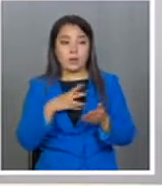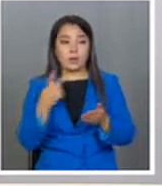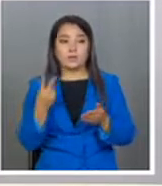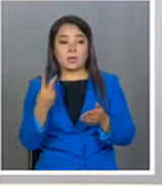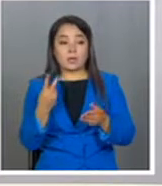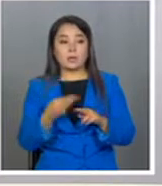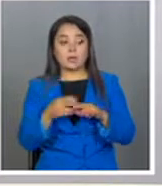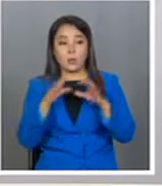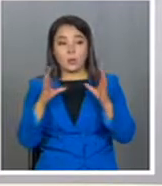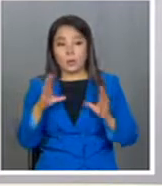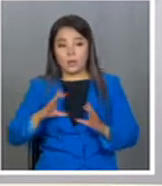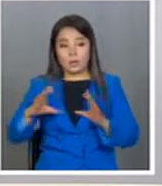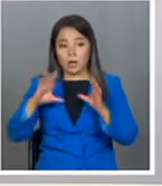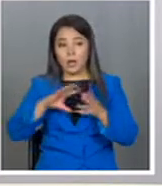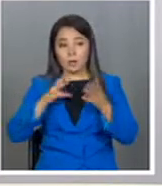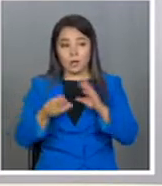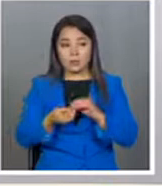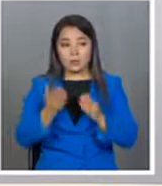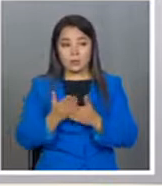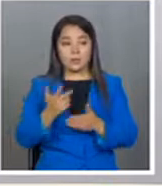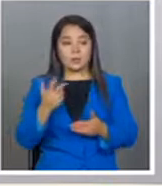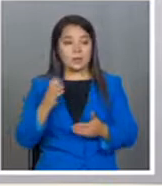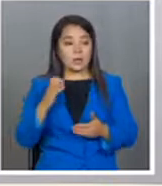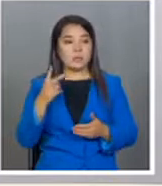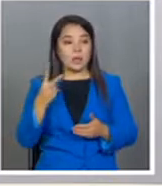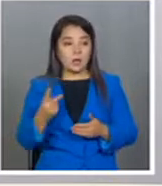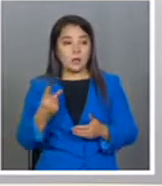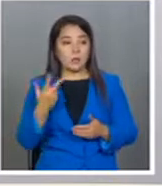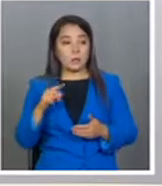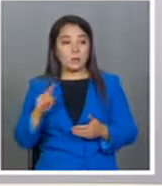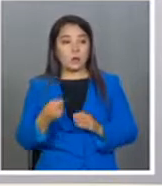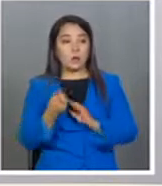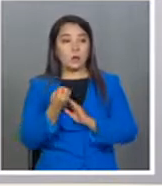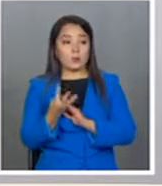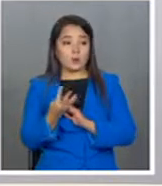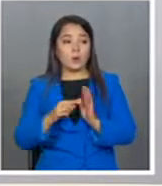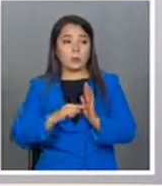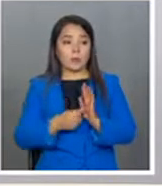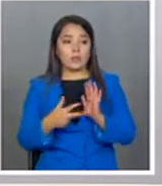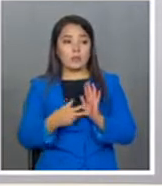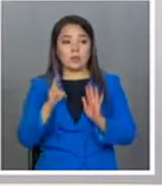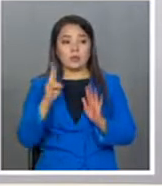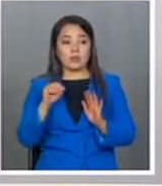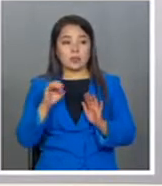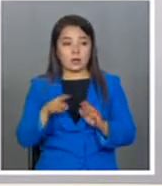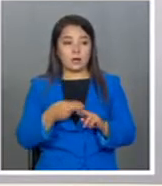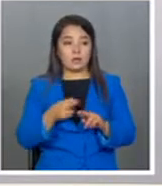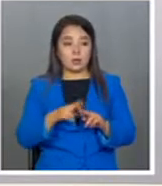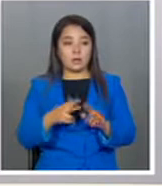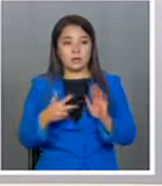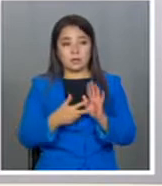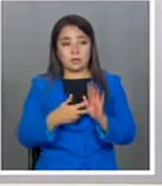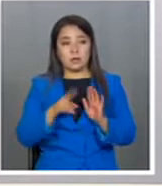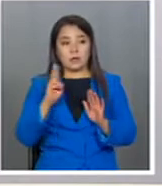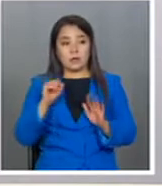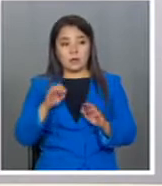яғни S2, тең болады 3.14 көбейтілген 8-дің квадраты. Бұл жердегі 8-дің квадраты дегеніміз